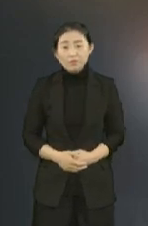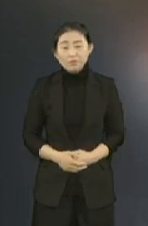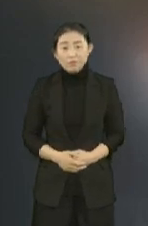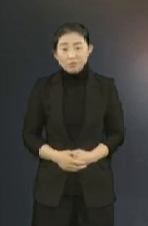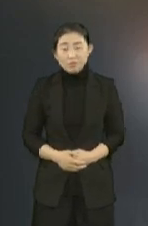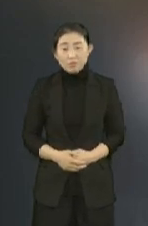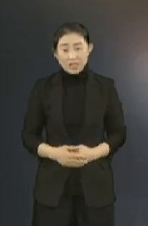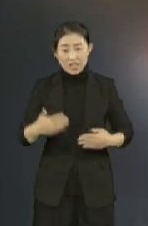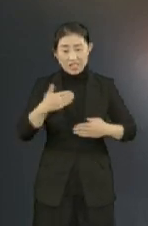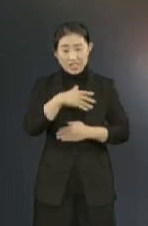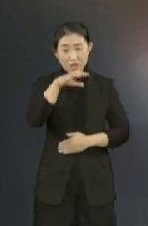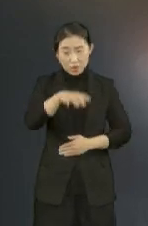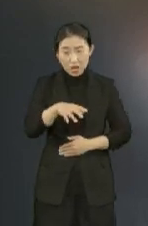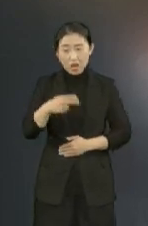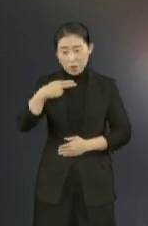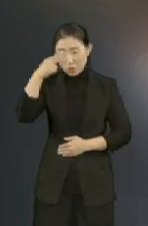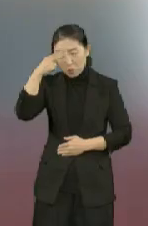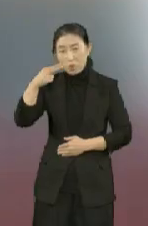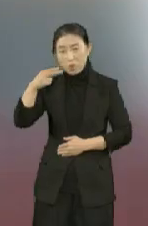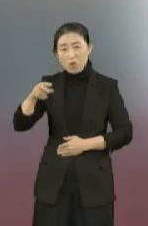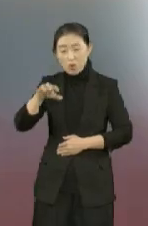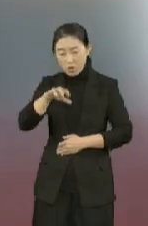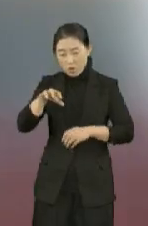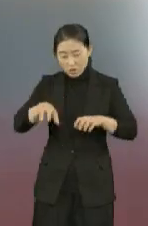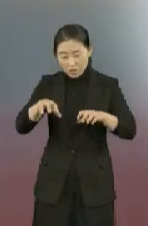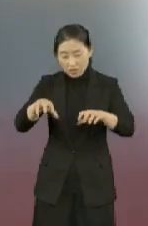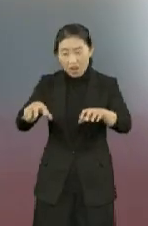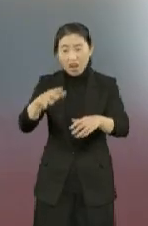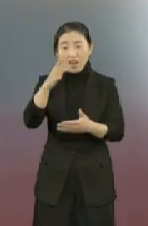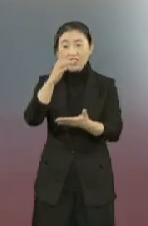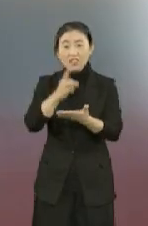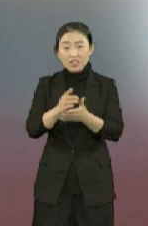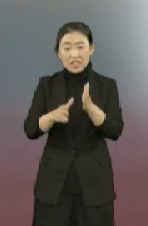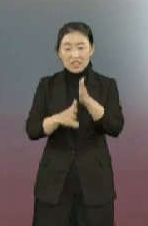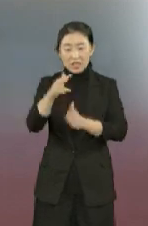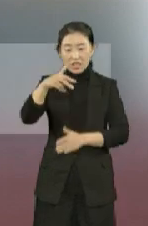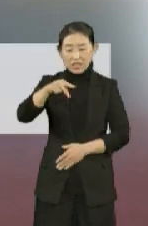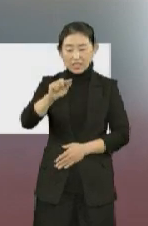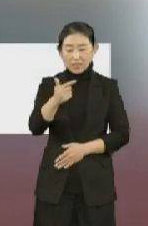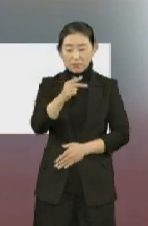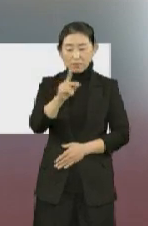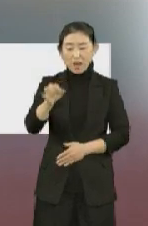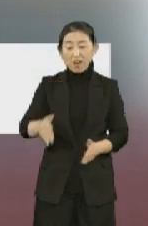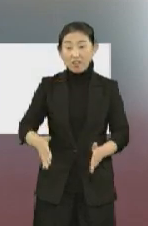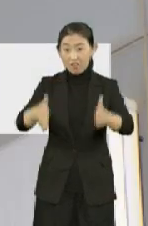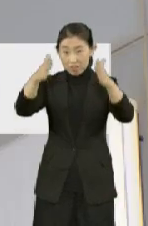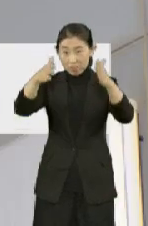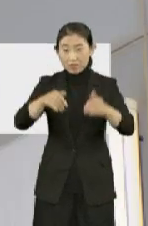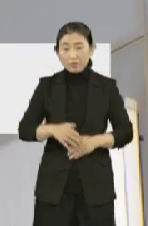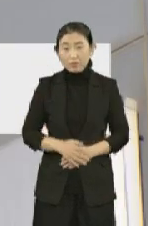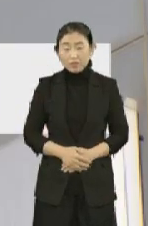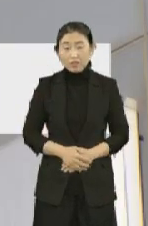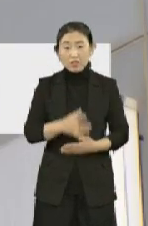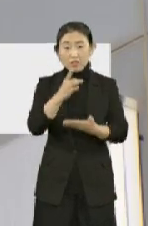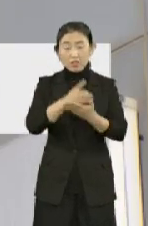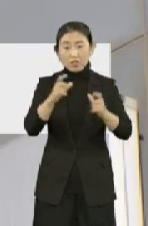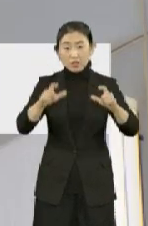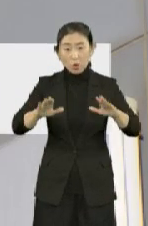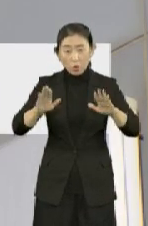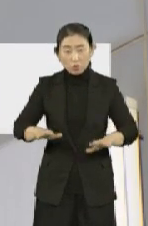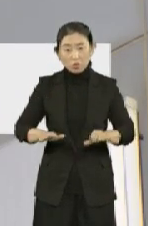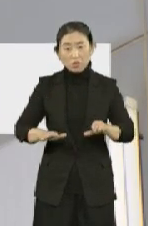대형 싸우라 와 포장마차 등 소규모 술집이 밀집한 천안시 신방동 의한 빌딩입니다 철 안에서는 오늘